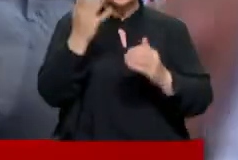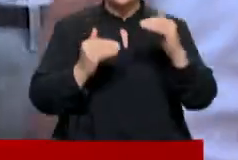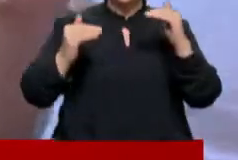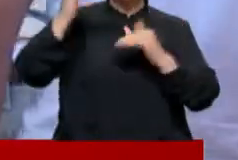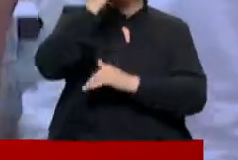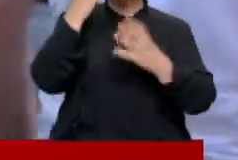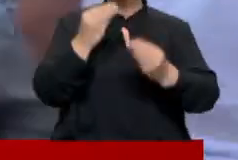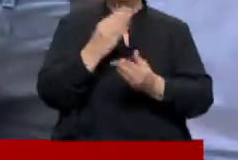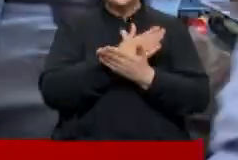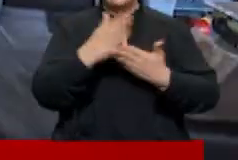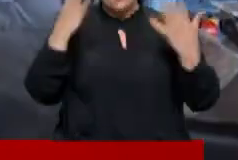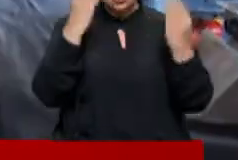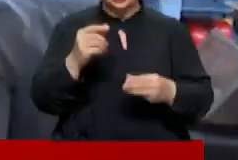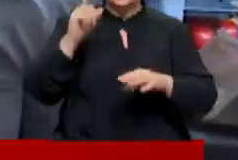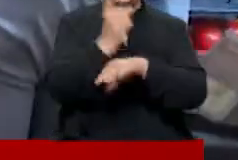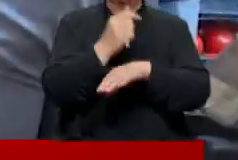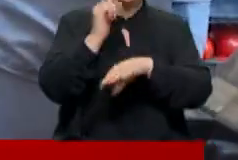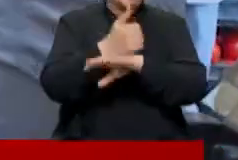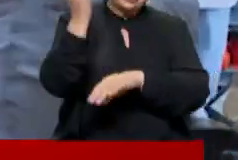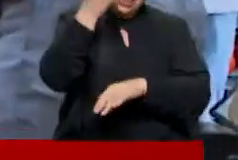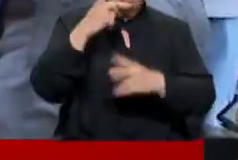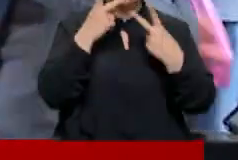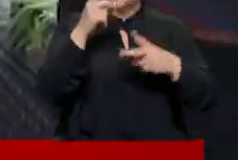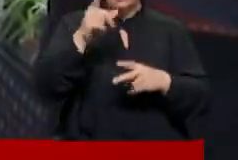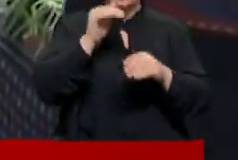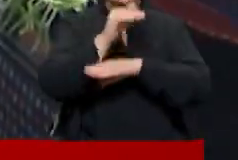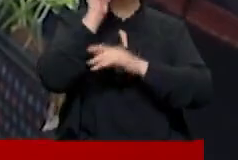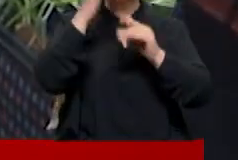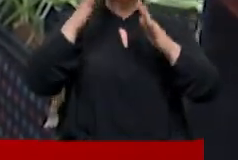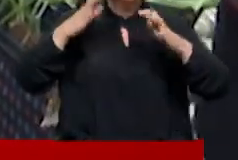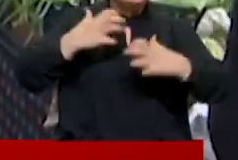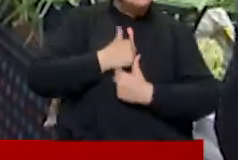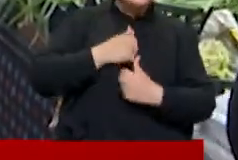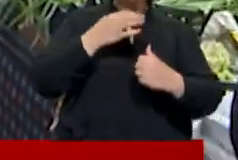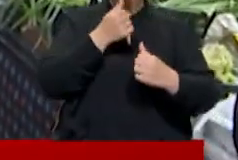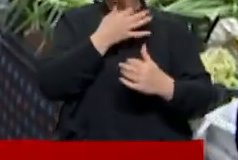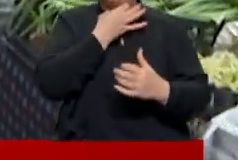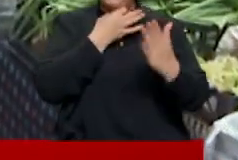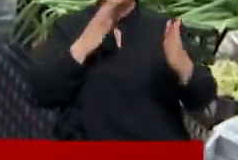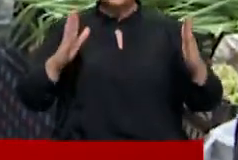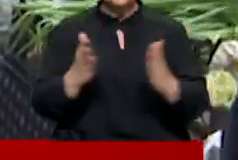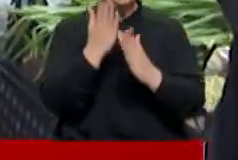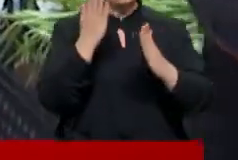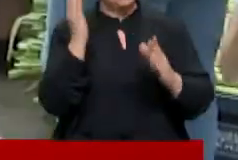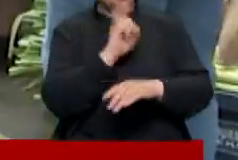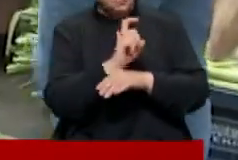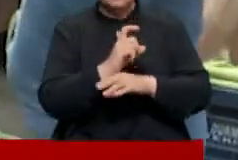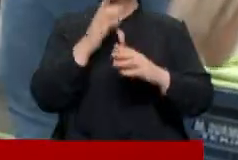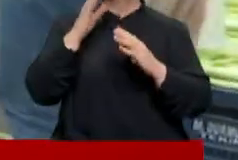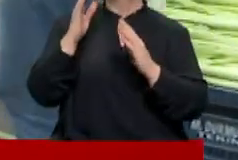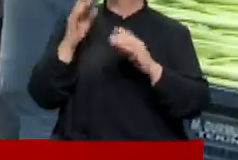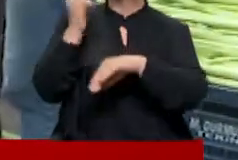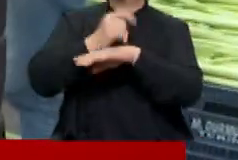yüksek seyredeceğine ilişkin iktidardan açıklamalar ve hayat pahalılığı altında ezilen dar gelirliler. Muhalefet tepkili, iktidar